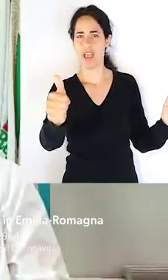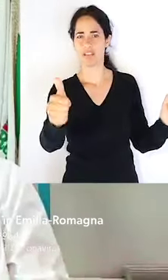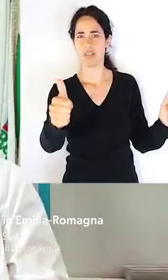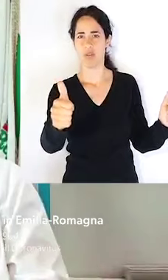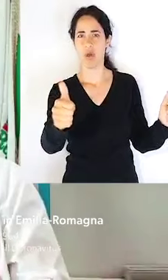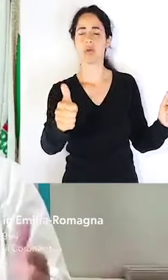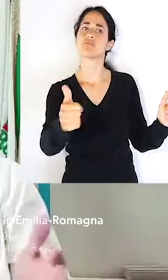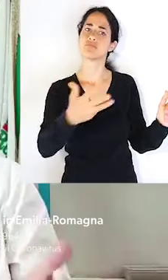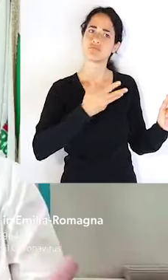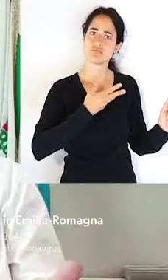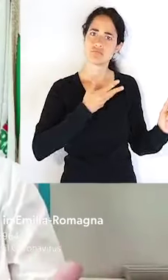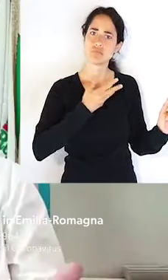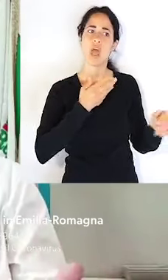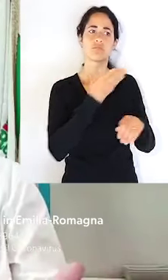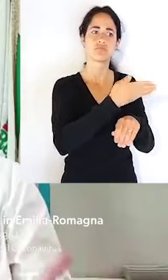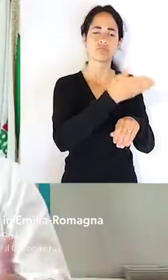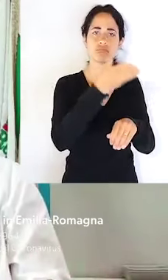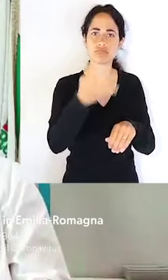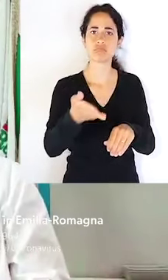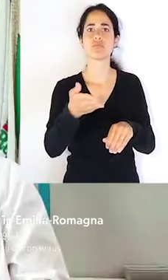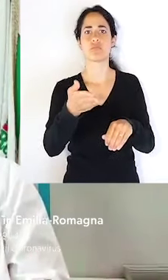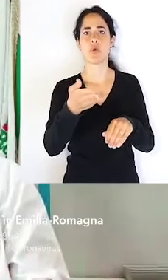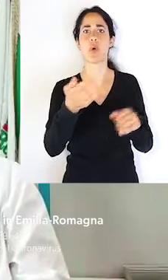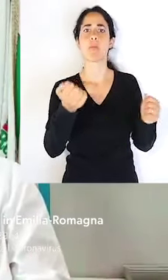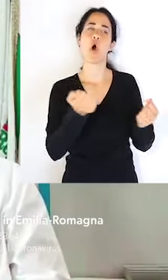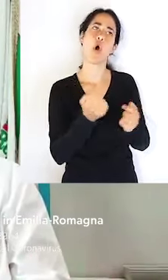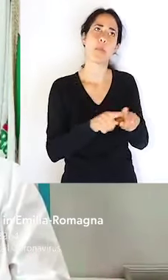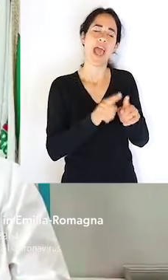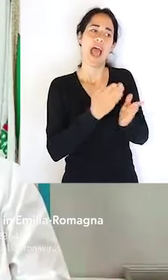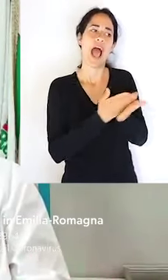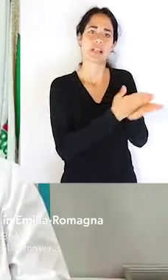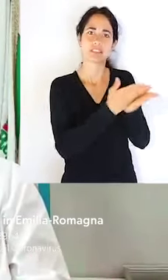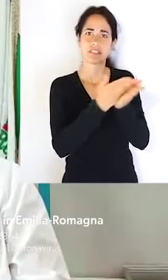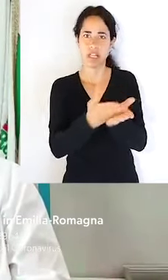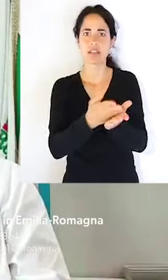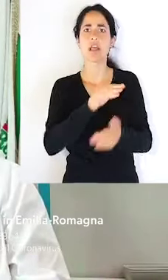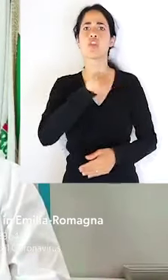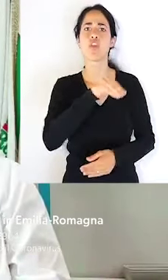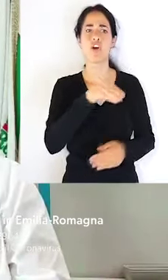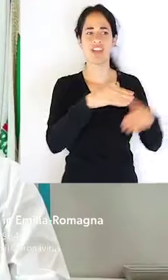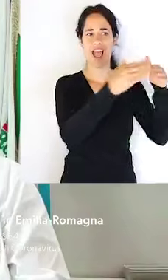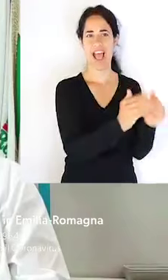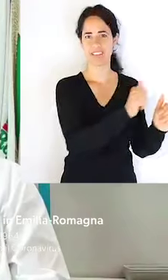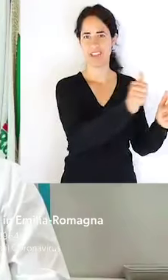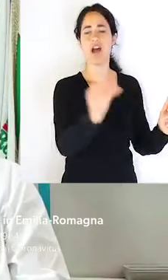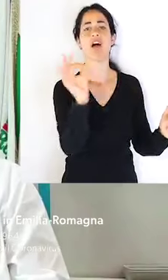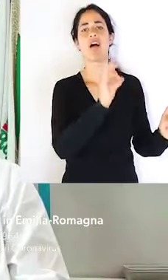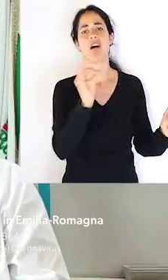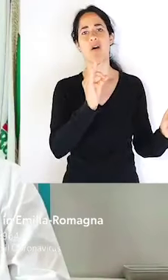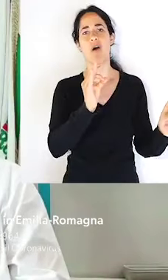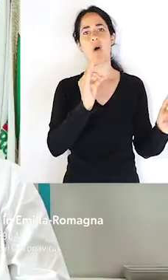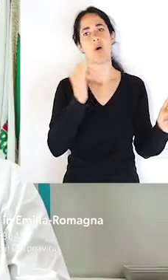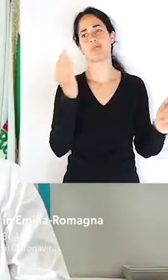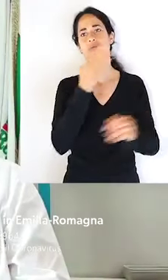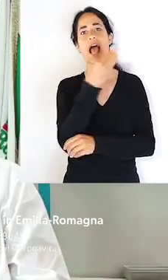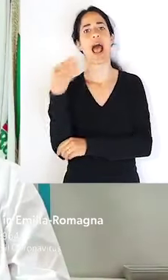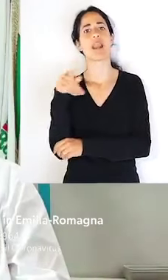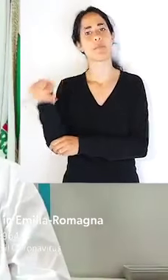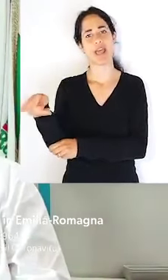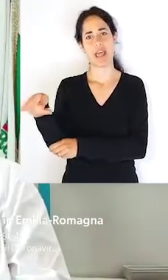sono assistite o al loro domicilio oppure nelle strutture alberghiere che noi mettiamo loro a disposizione nel caso in